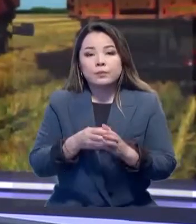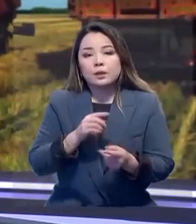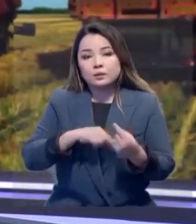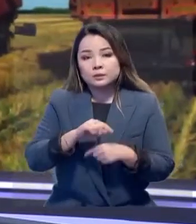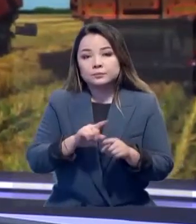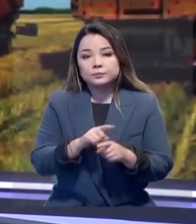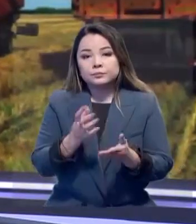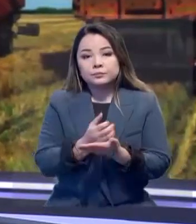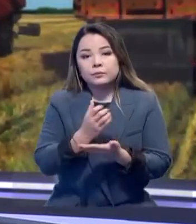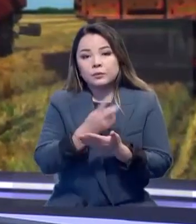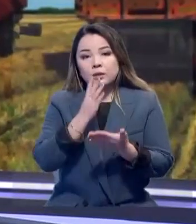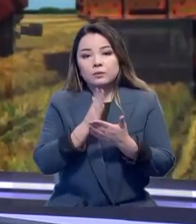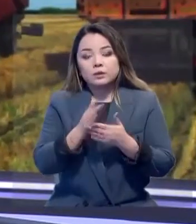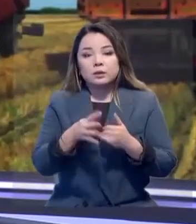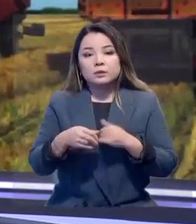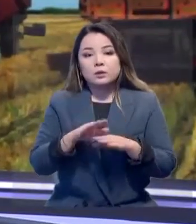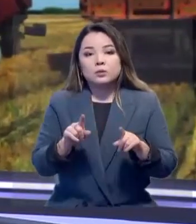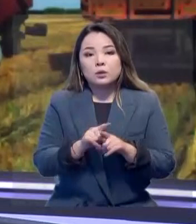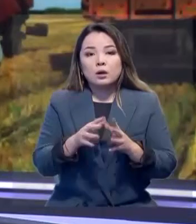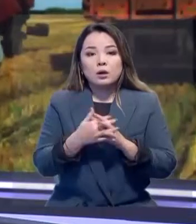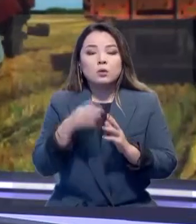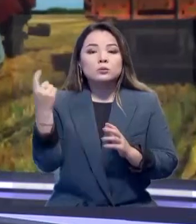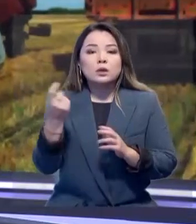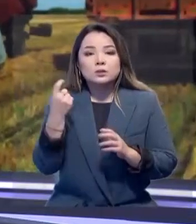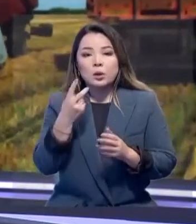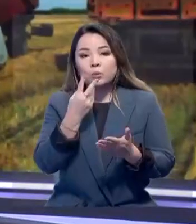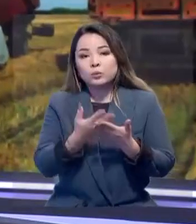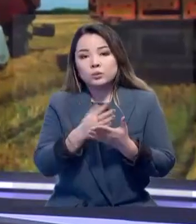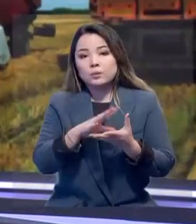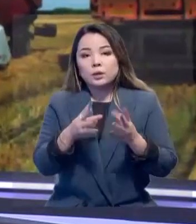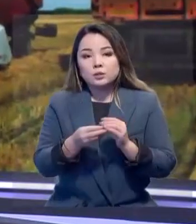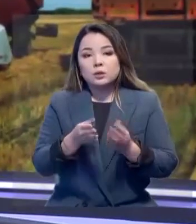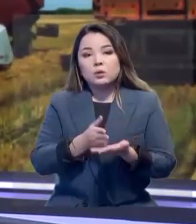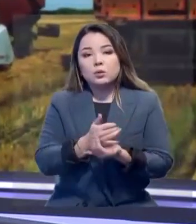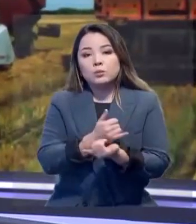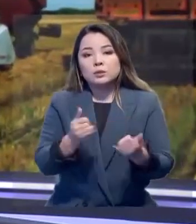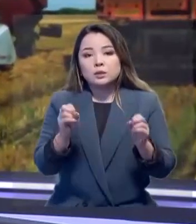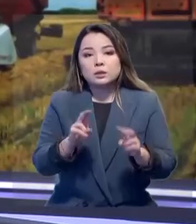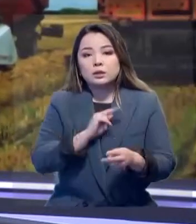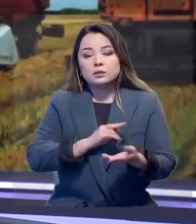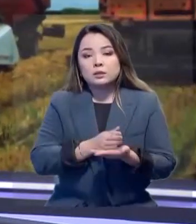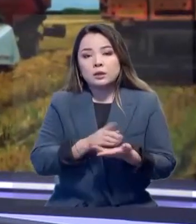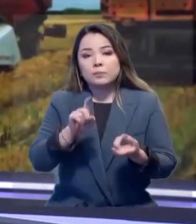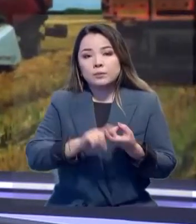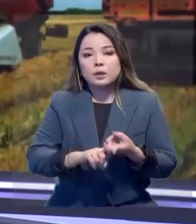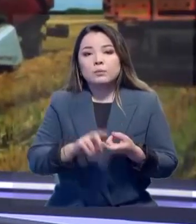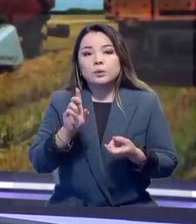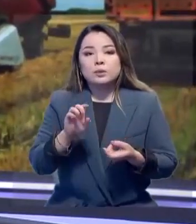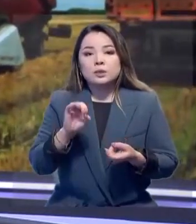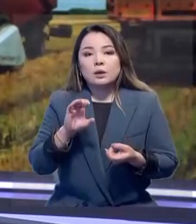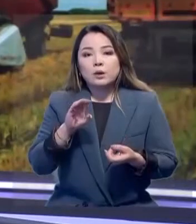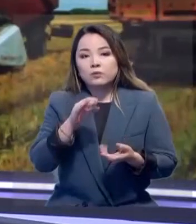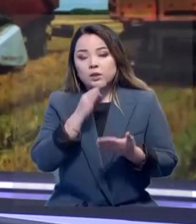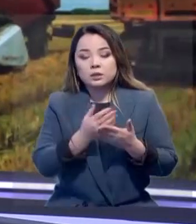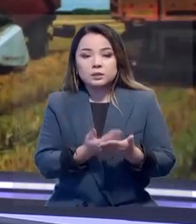кәсіптен нәпақа тауып отыр. Аймақтың ауыл шаруашылығында көрсеткіштерін өңірлік коммуникациялар қызметінде аймақ басшысы Бейбіт